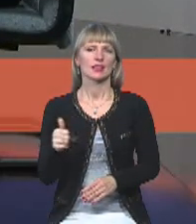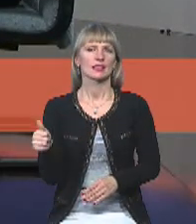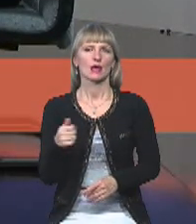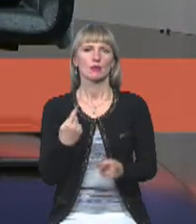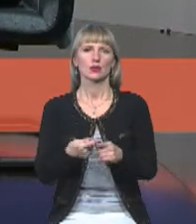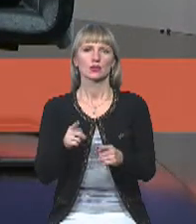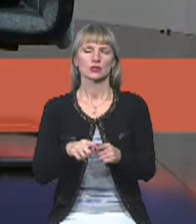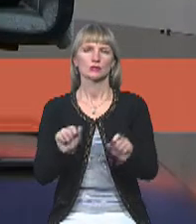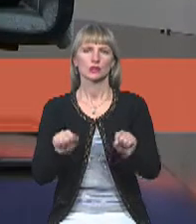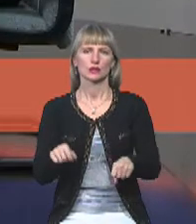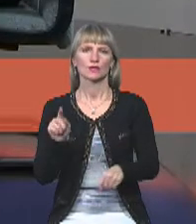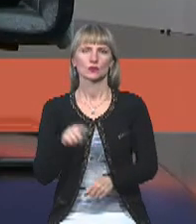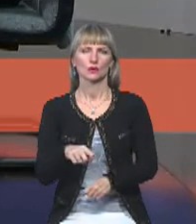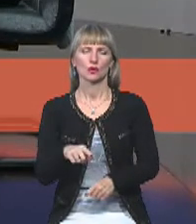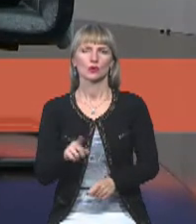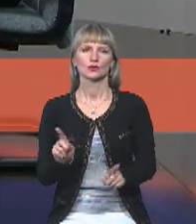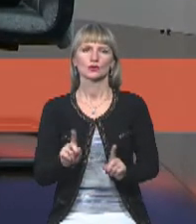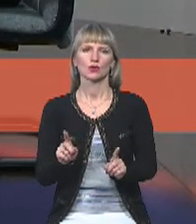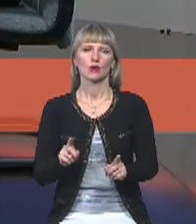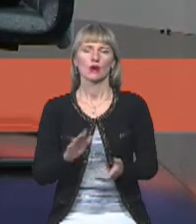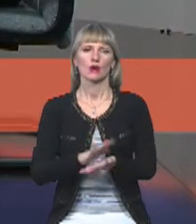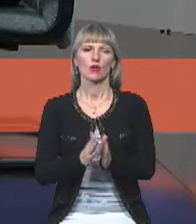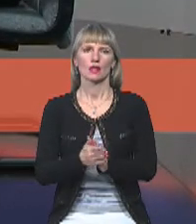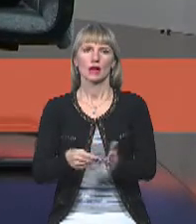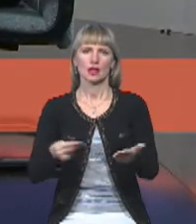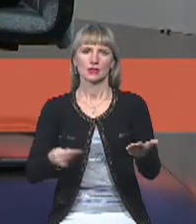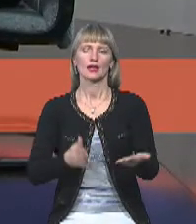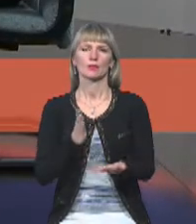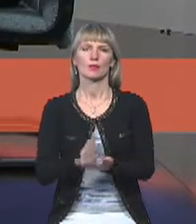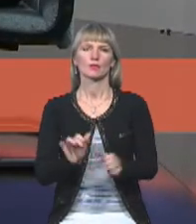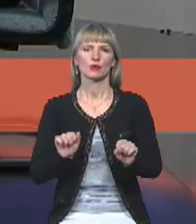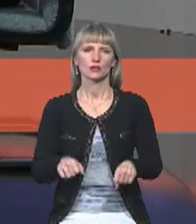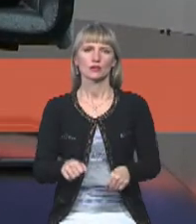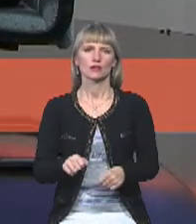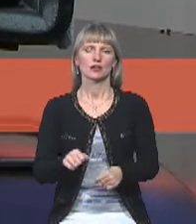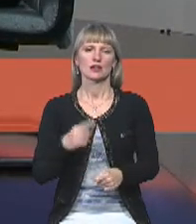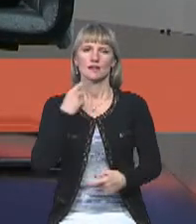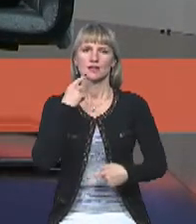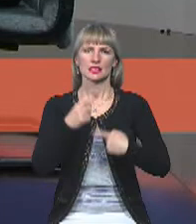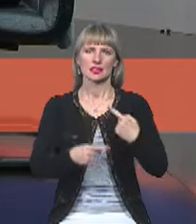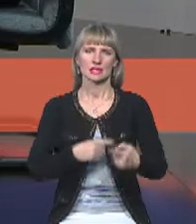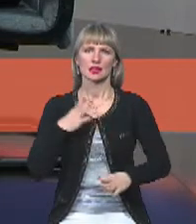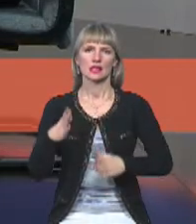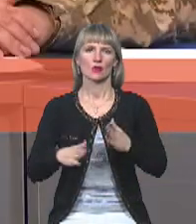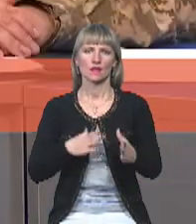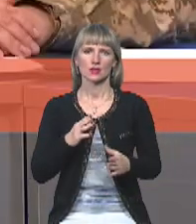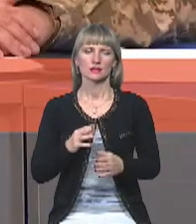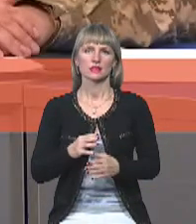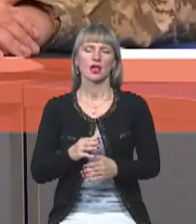Найперше, це можливість того, що контрактники, вони мають можливість займатися постійно. В